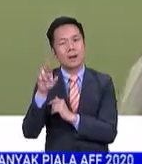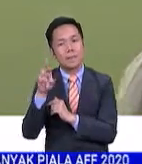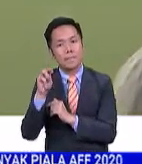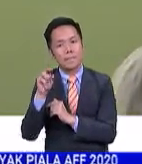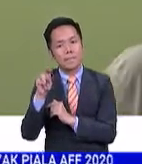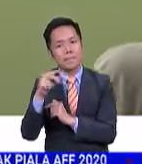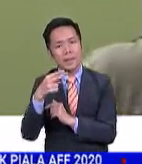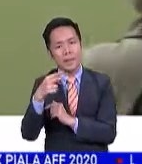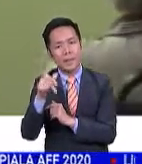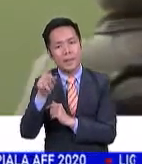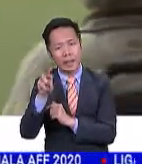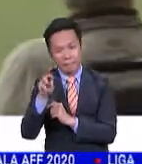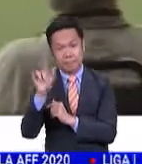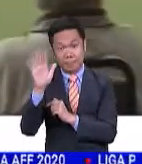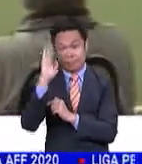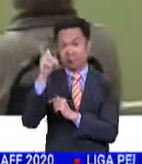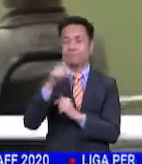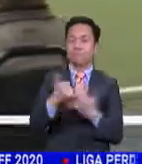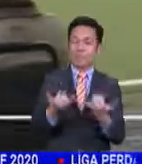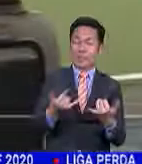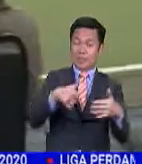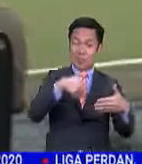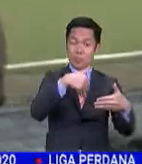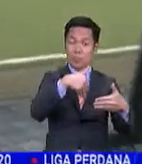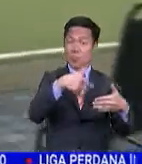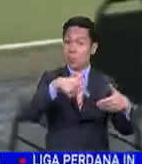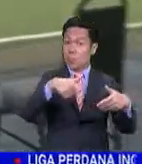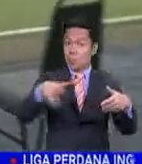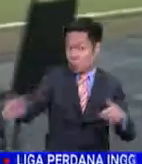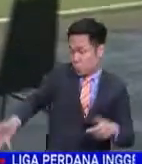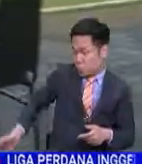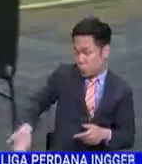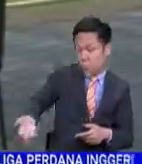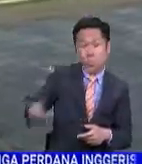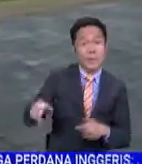ketika menyaksikan peranan akhir kejuaraan bowling padang Anjuran Persatuan Bowling Padang Kuala Lumpur hari ini.